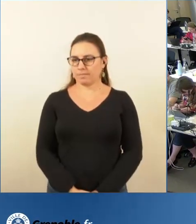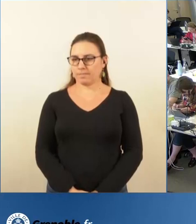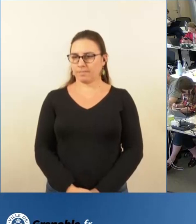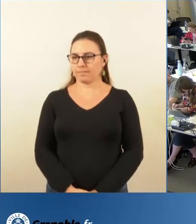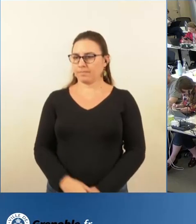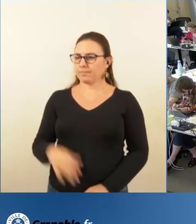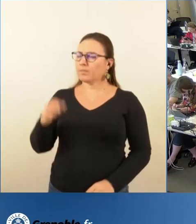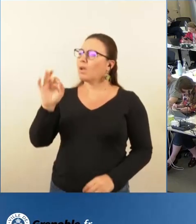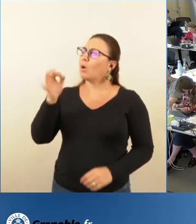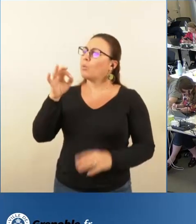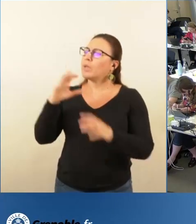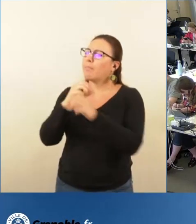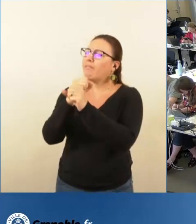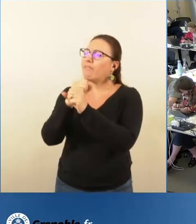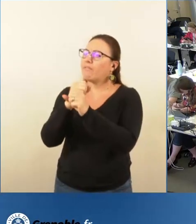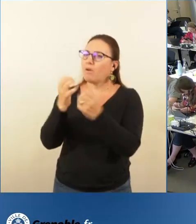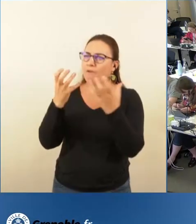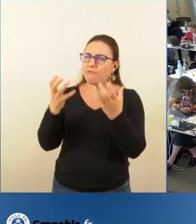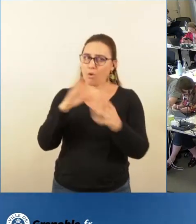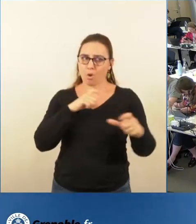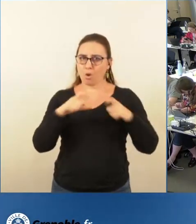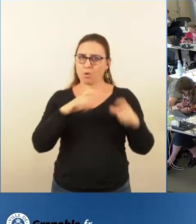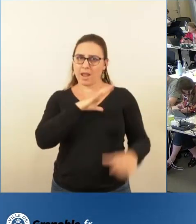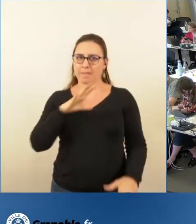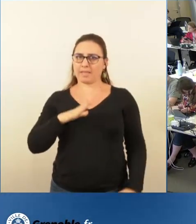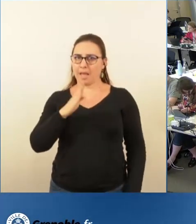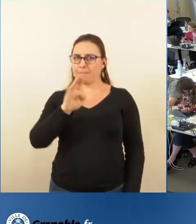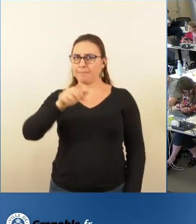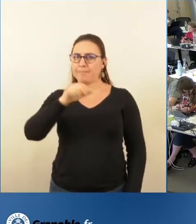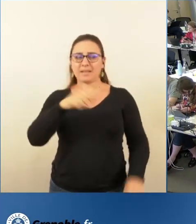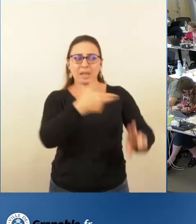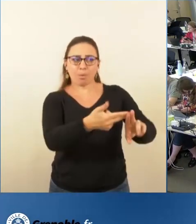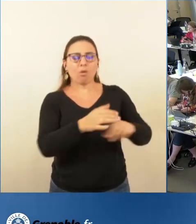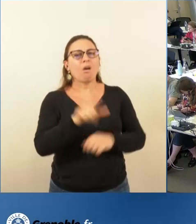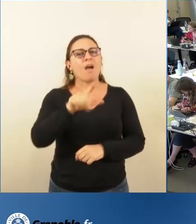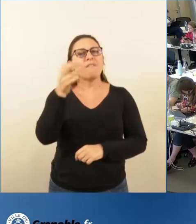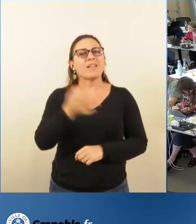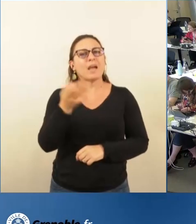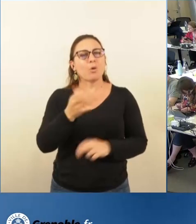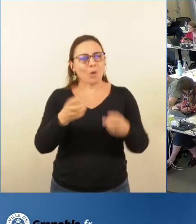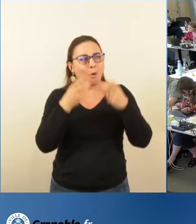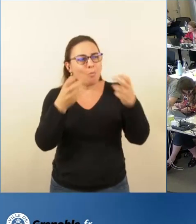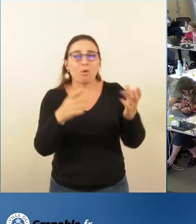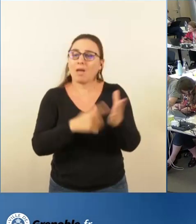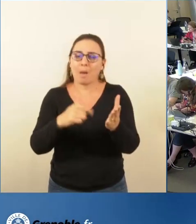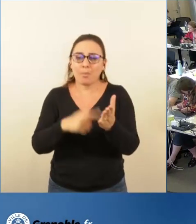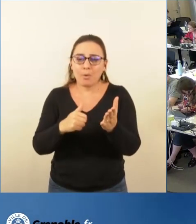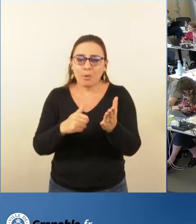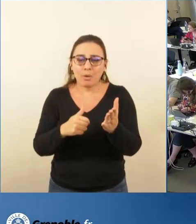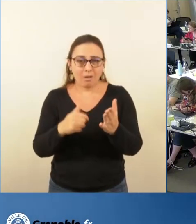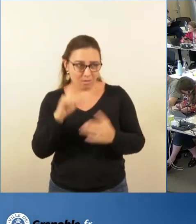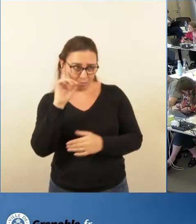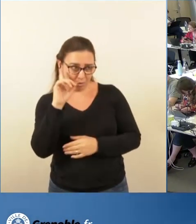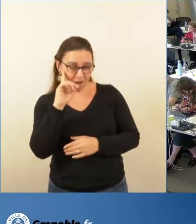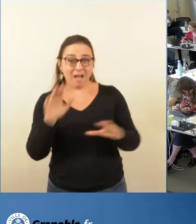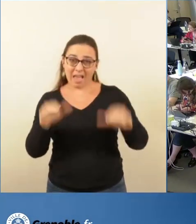oui très rapidement je voulais répondre à ma collègue madame Benz l'augmentation des 25% des impôts c'est juste pour